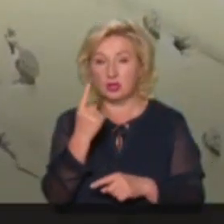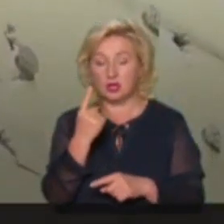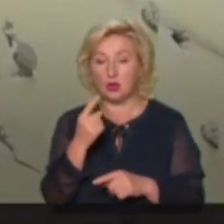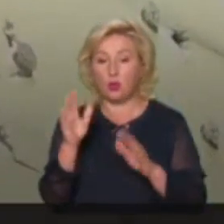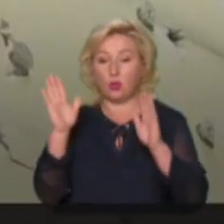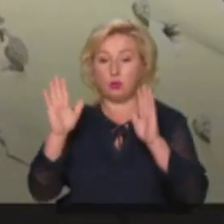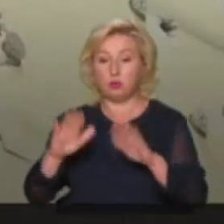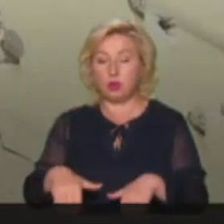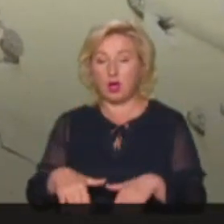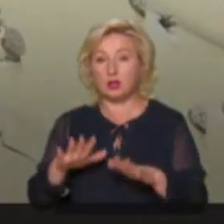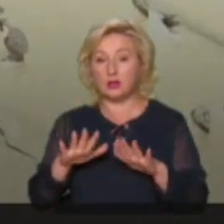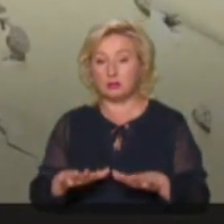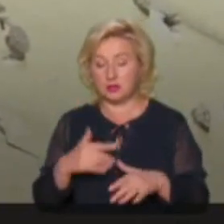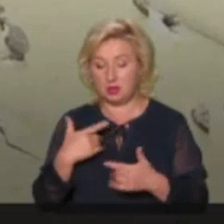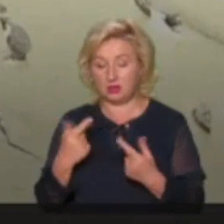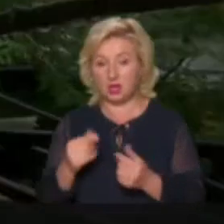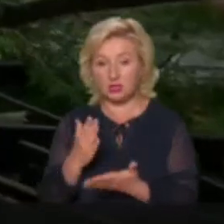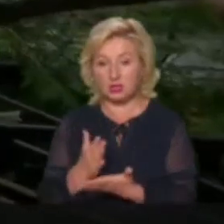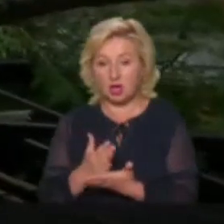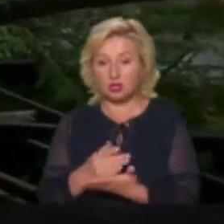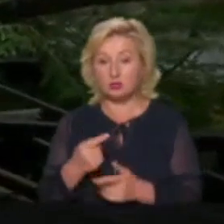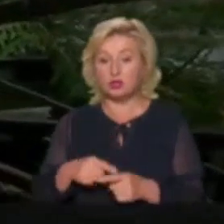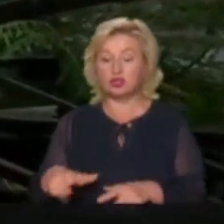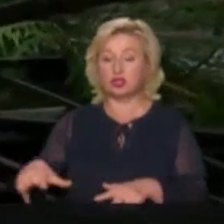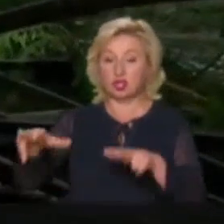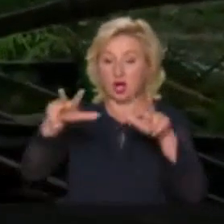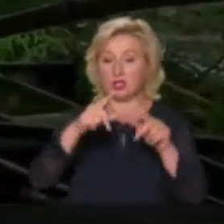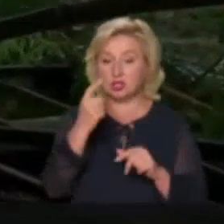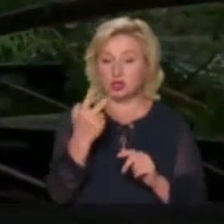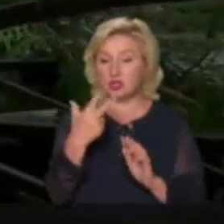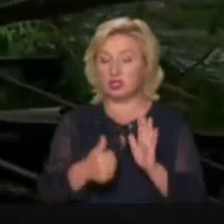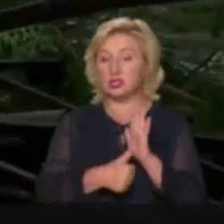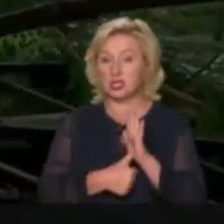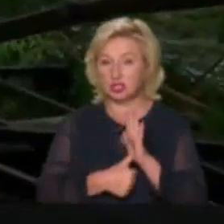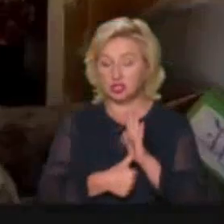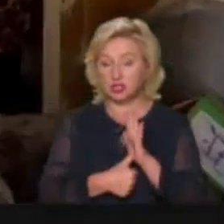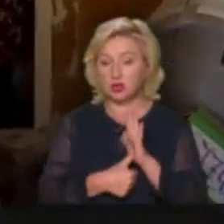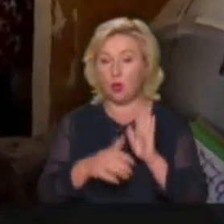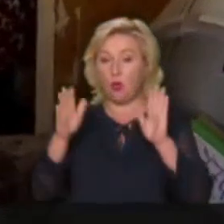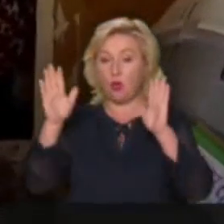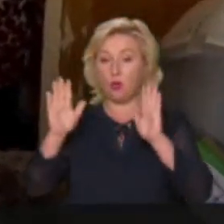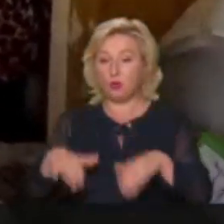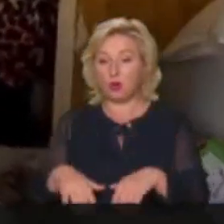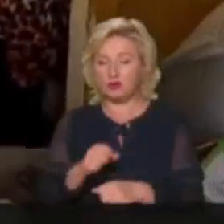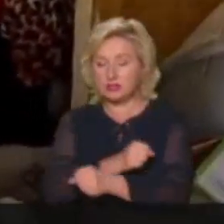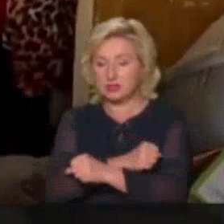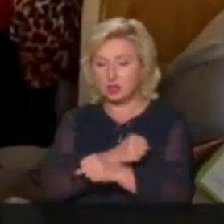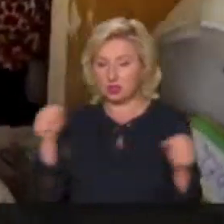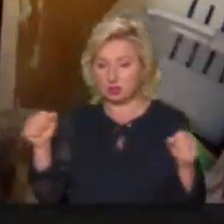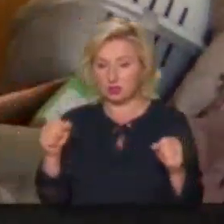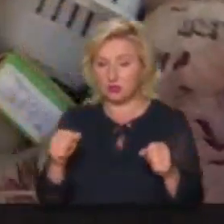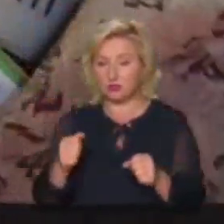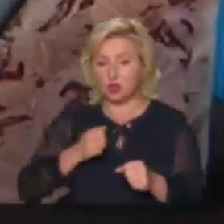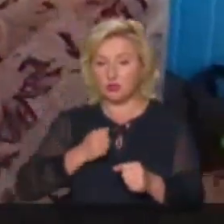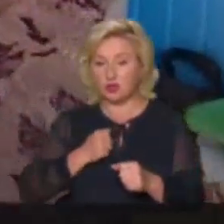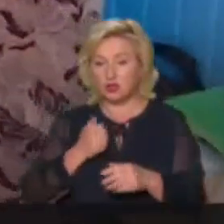упала на місці, де я зараз знаходжуся. Це був шахет 136, і, власне, він упав та здетонував з бойовою частиною